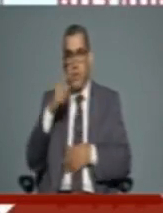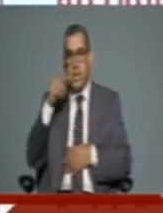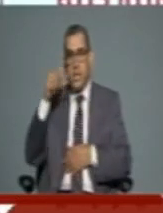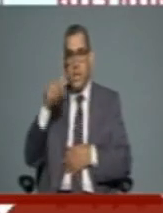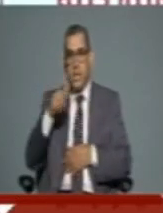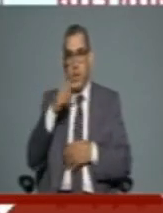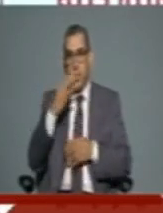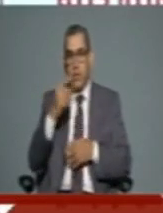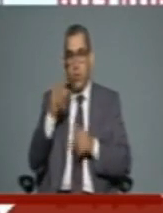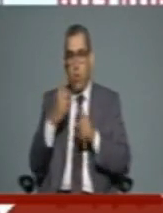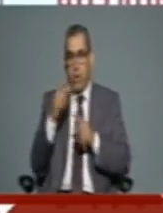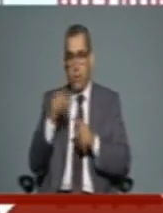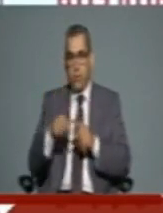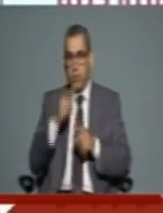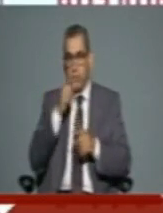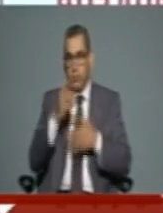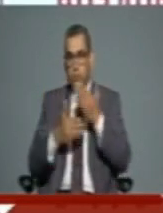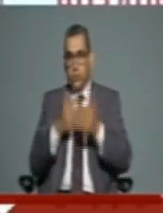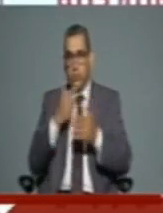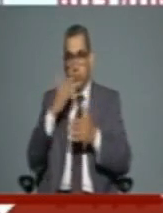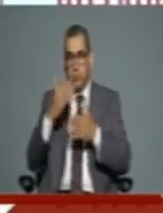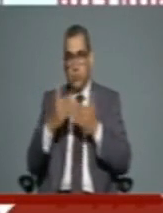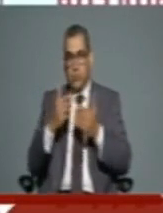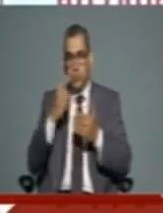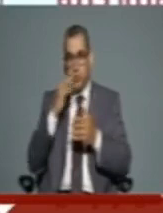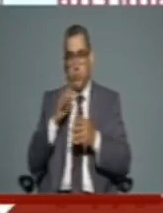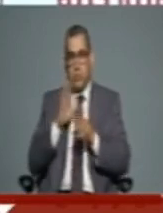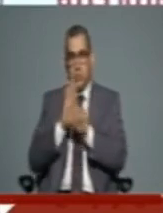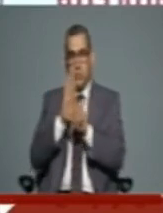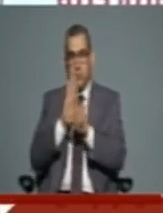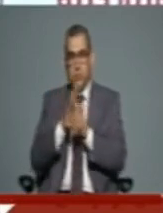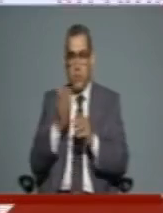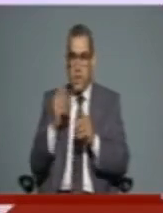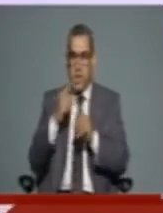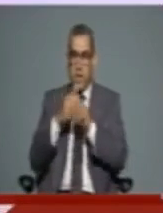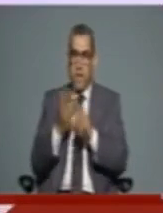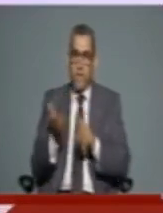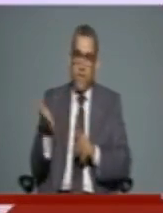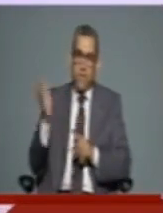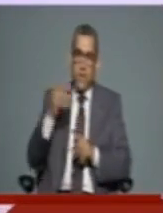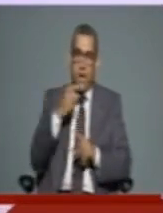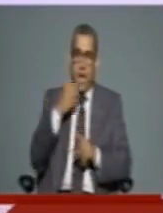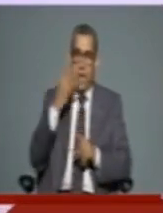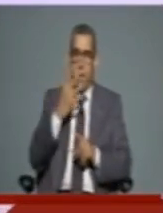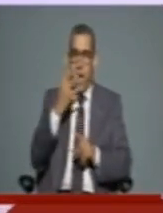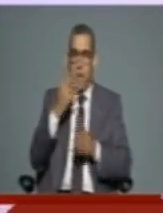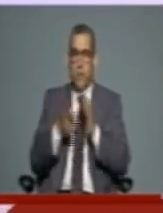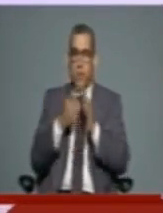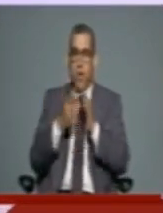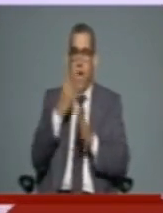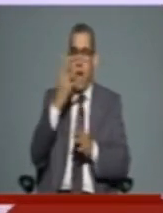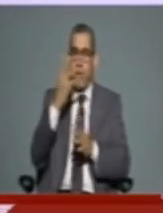36.1 من 10، وبالتالي الدعم تضاعف أكتر من 4 مرات